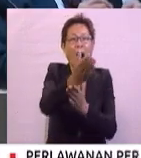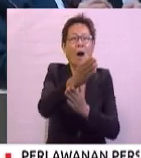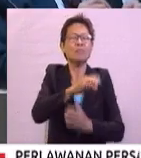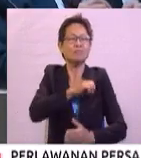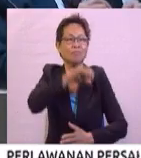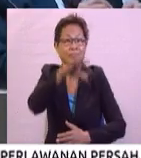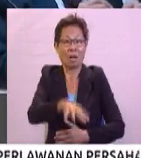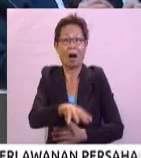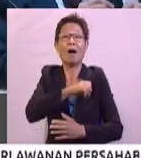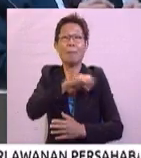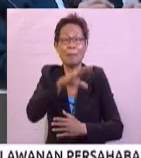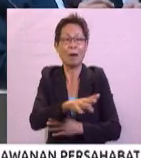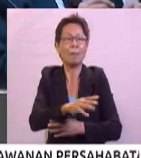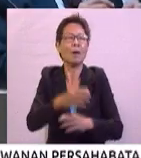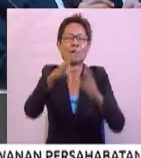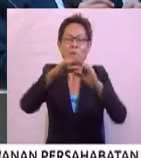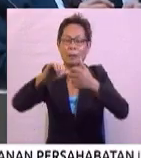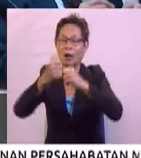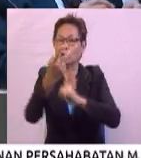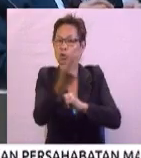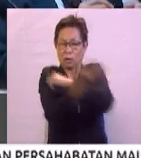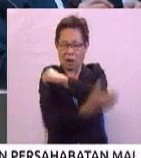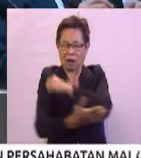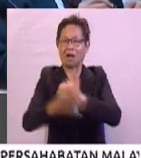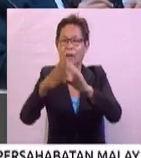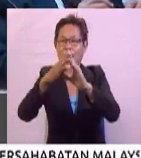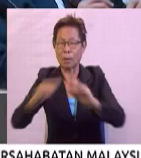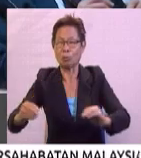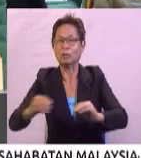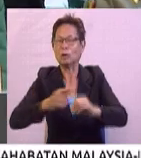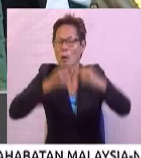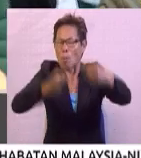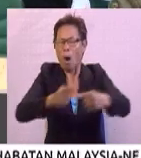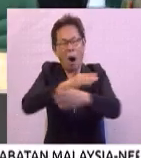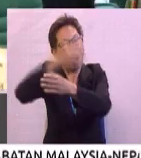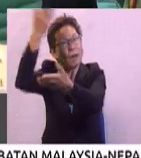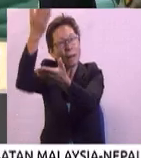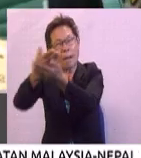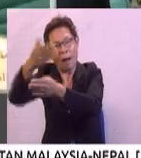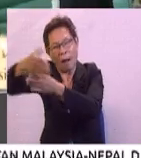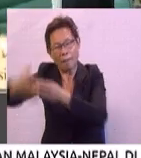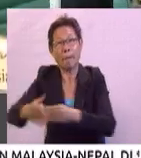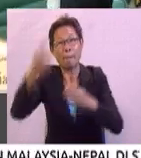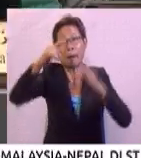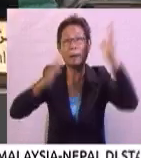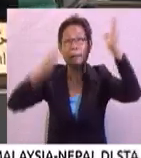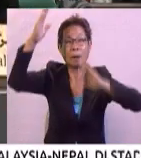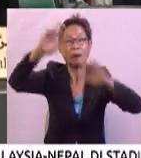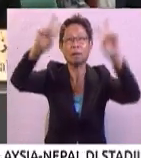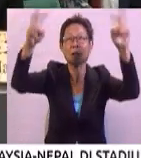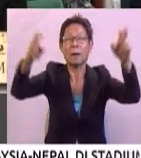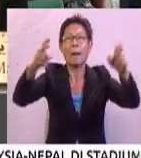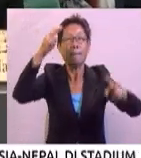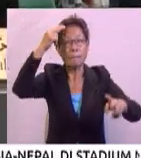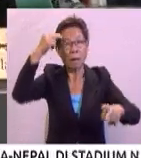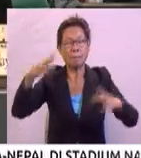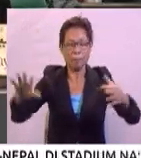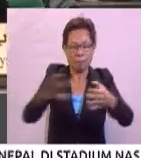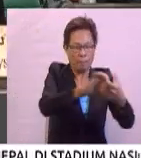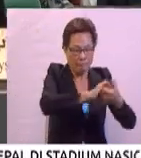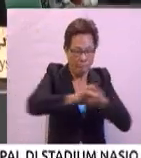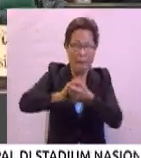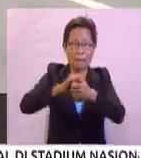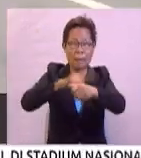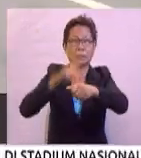dan penyelesaian dua negara perlu diperjuang habis-habisan. Bagi Malaysia, tema sidang kemuncak Mekah bergandingan untuk masa depan